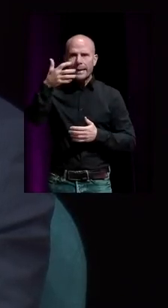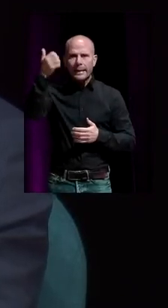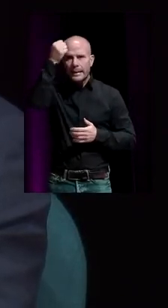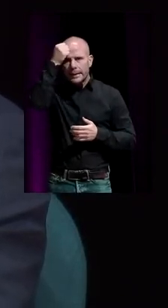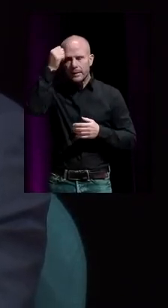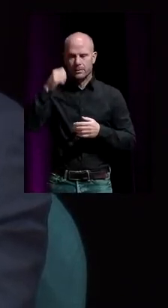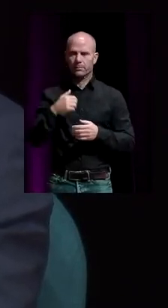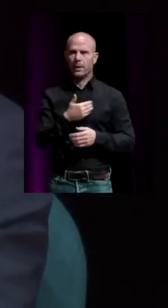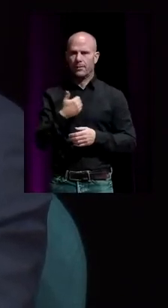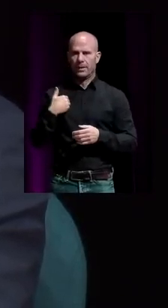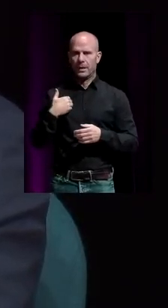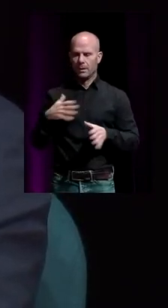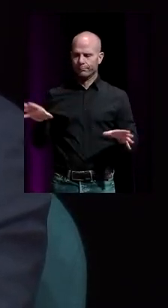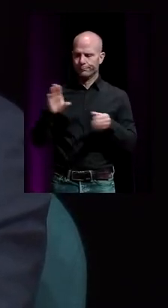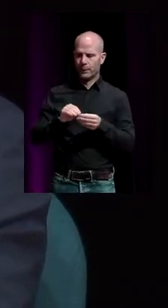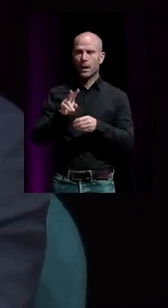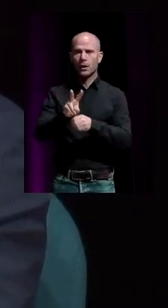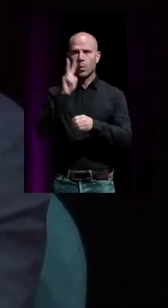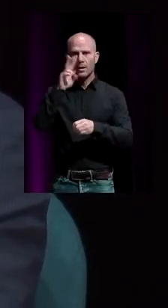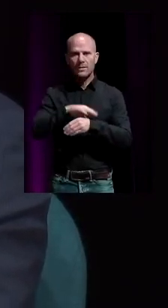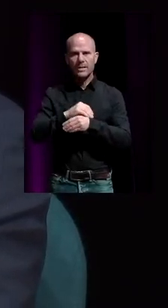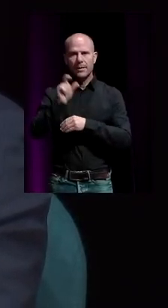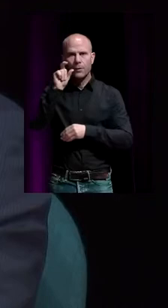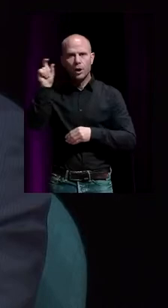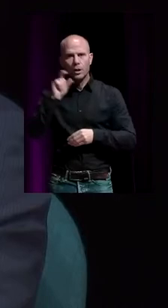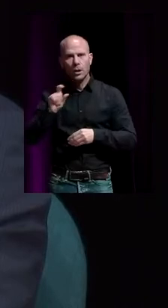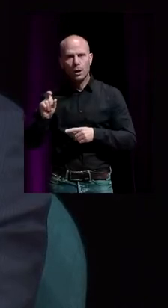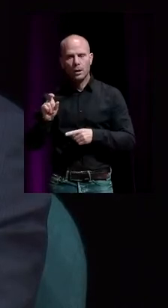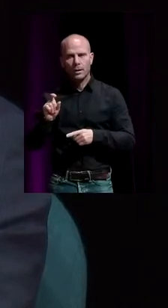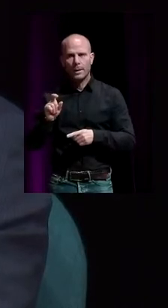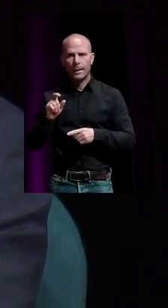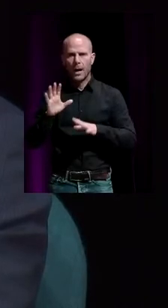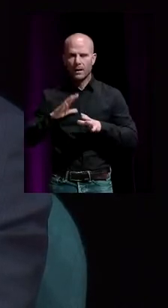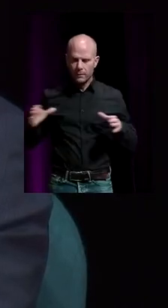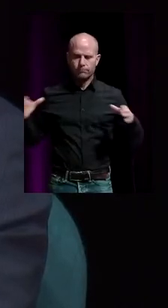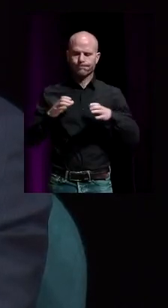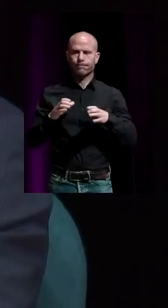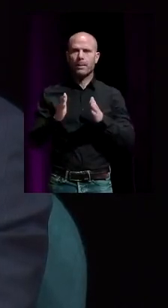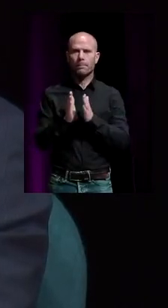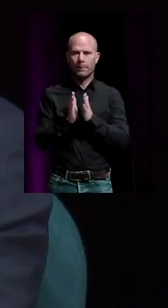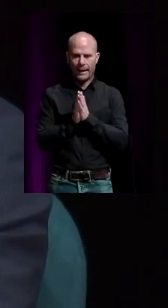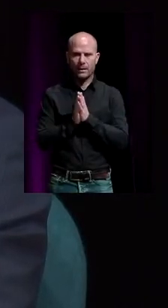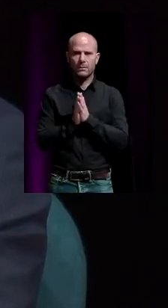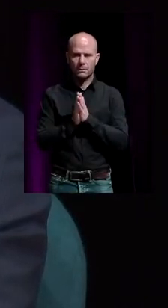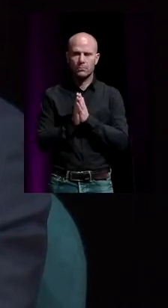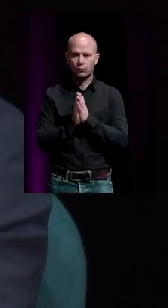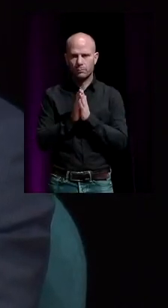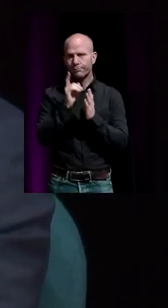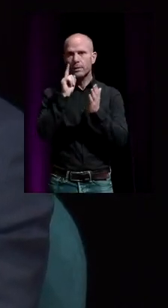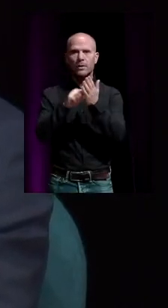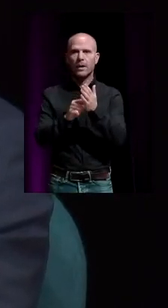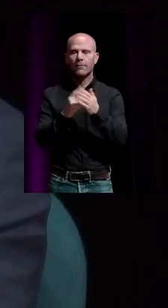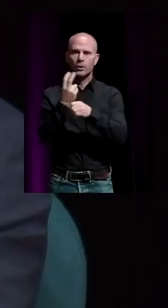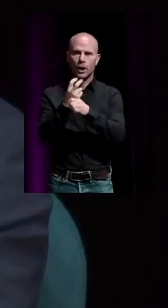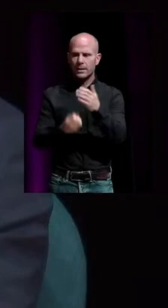vi 12 svenska företag som har gått ihop med att försöka